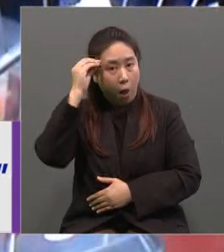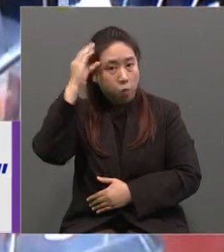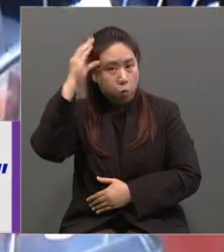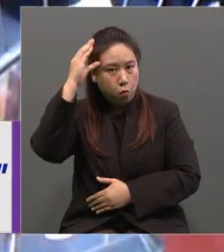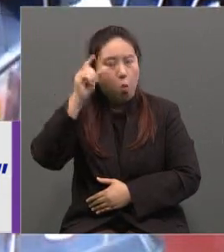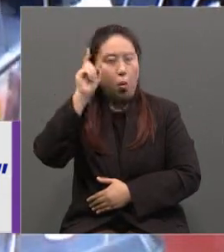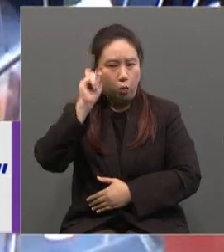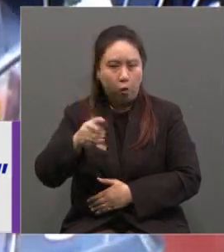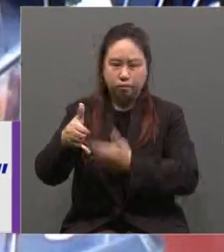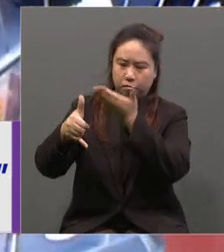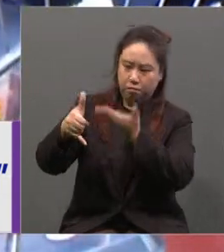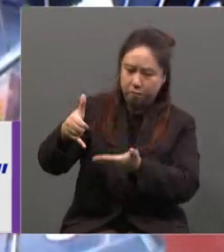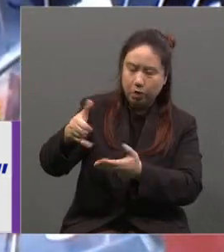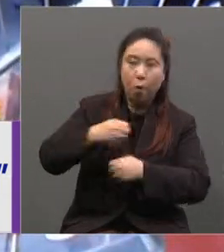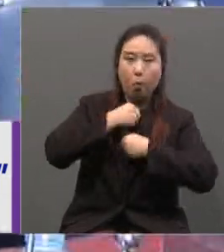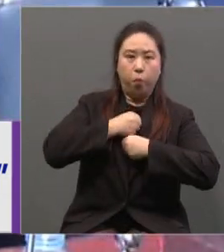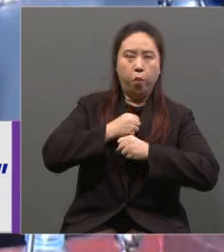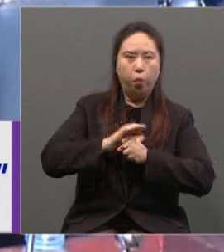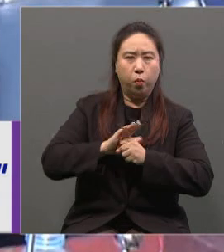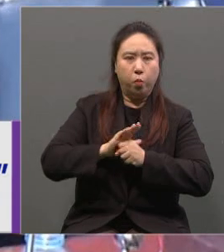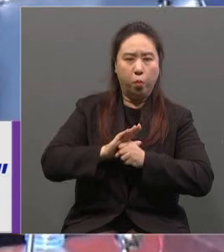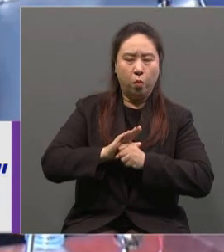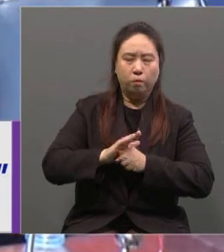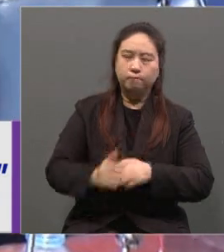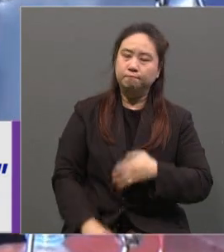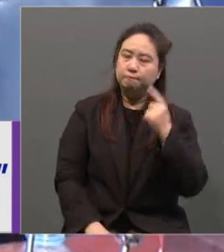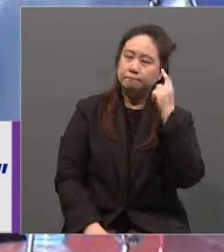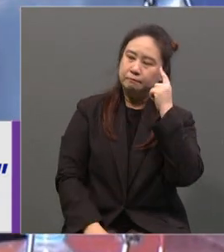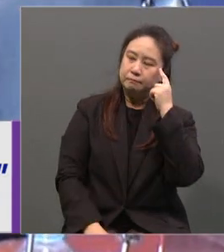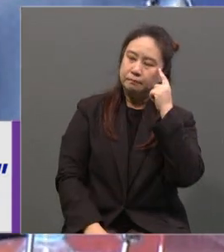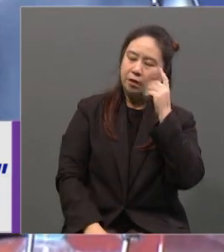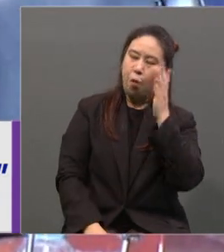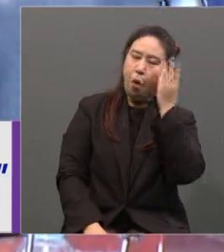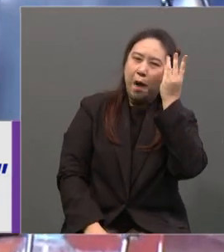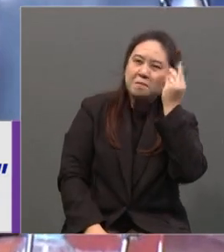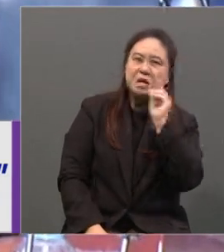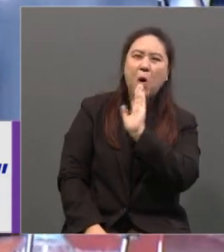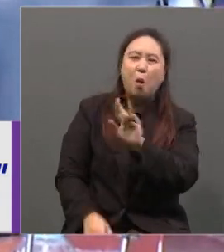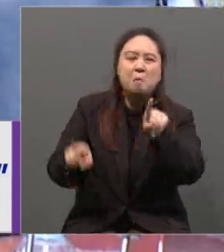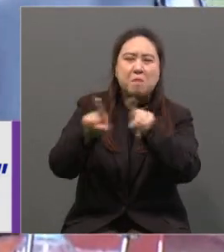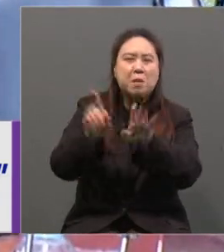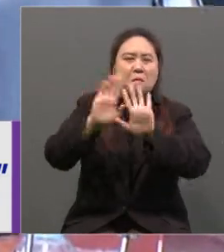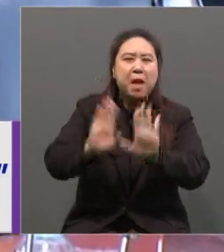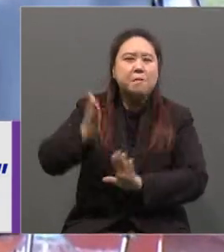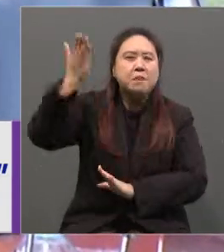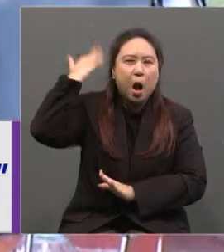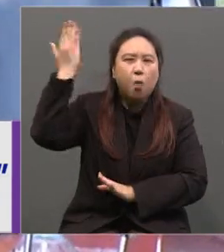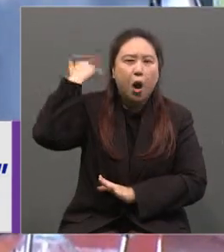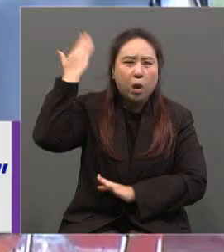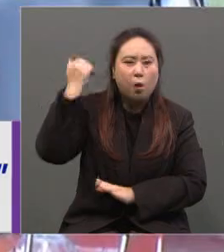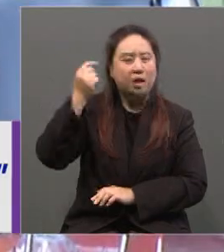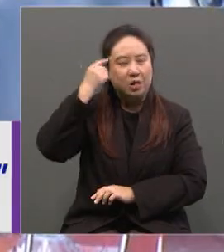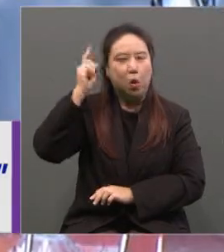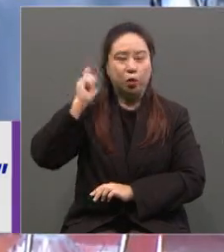ต้องเป็นผู้ที่มีความอาวุโสความเห็นดังกล่าวมองว่าสะท้อนถึงทัศนคติความคิดแบบเก่าๆที่เชื่อว่าความ